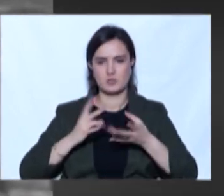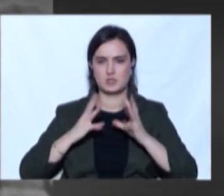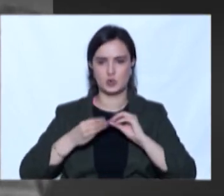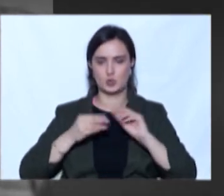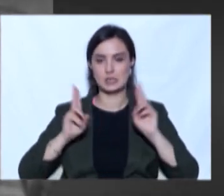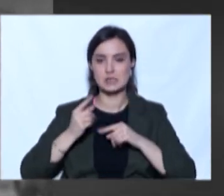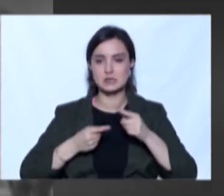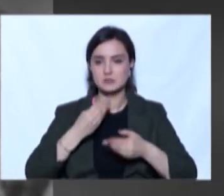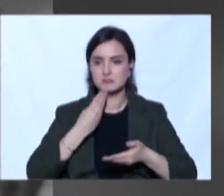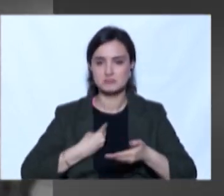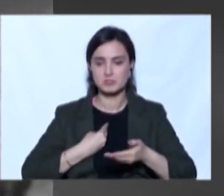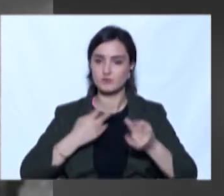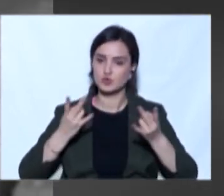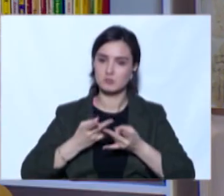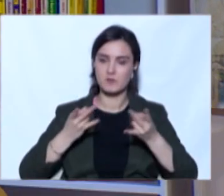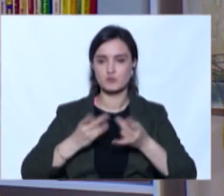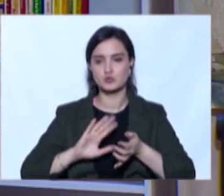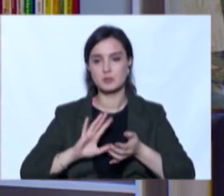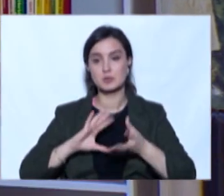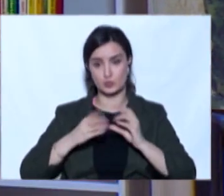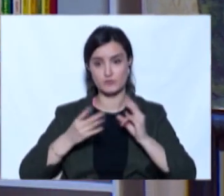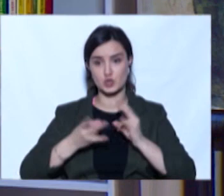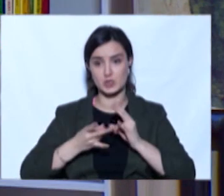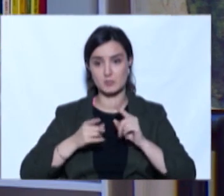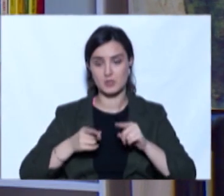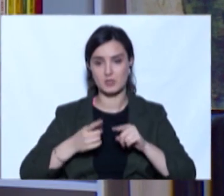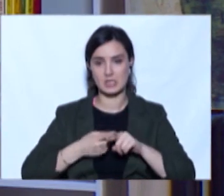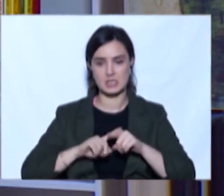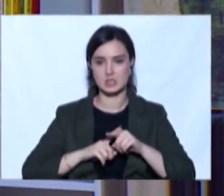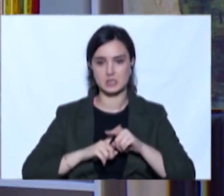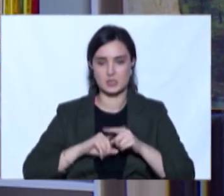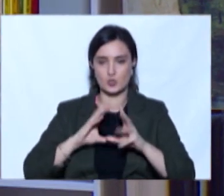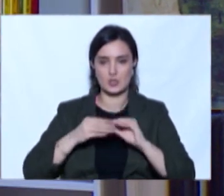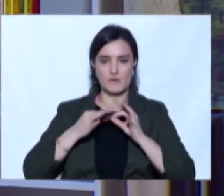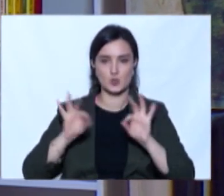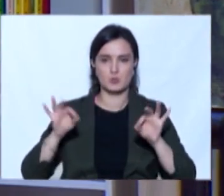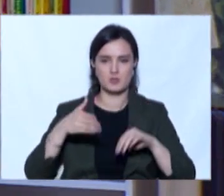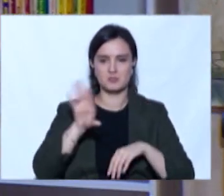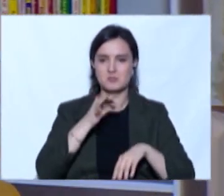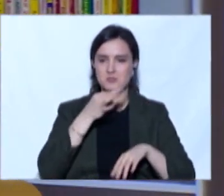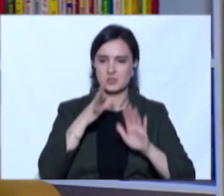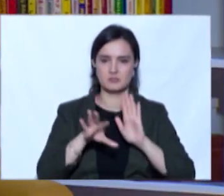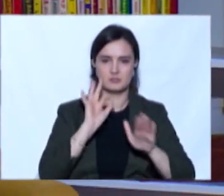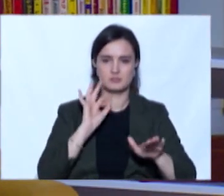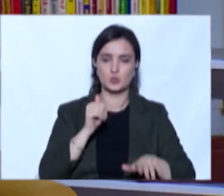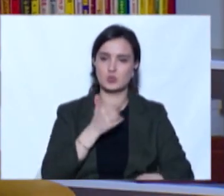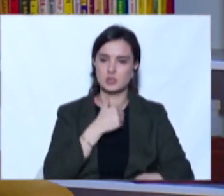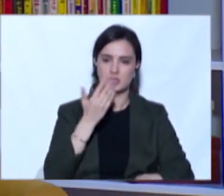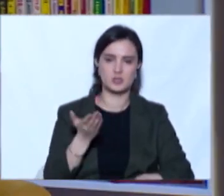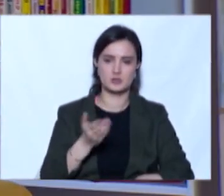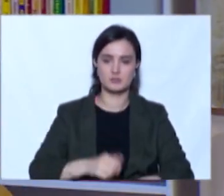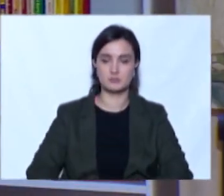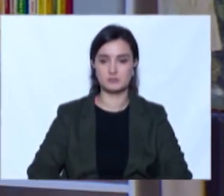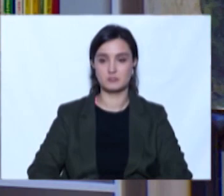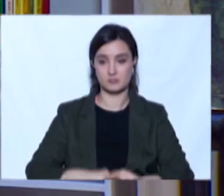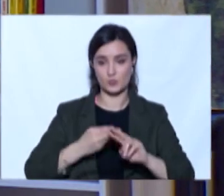საერთოდ ტრადიციები, ან გჭირდება თუ არა, ან არ გჭირდება საერთოდ ეს სულიერ თავისუფლები ხართ არჩევანში თქვენ საიტაც იხრებით და